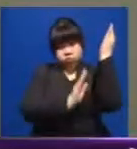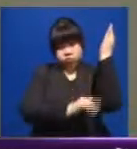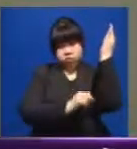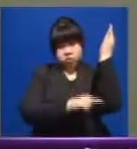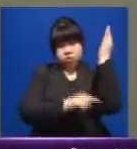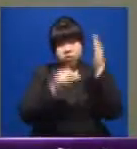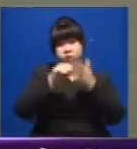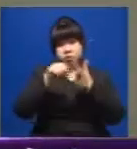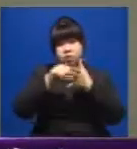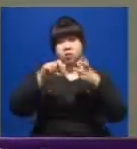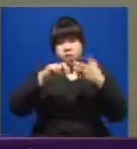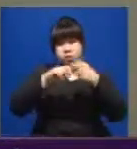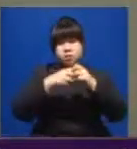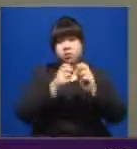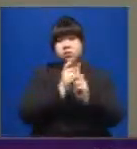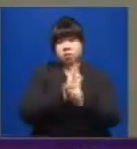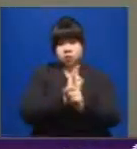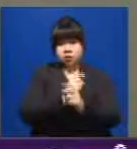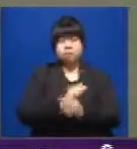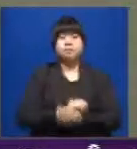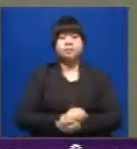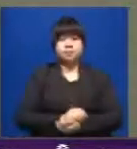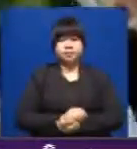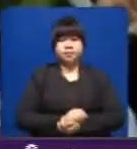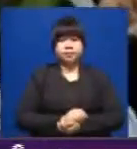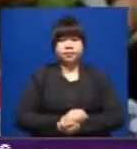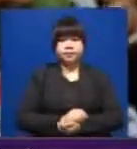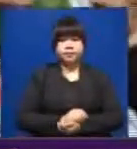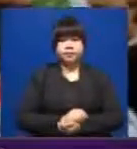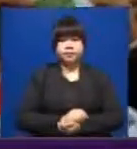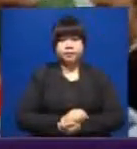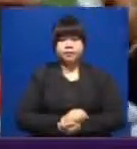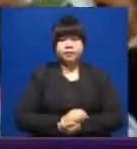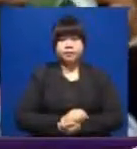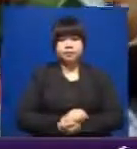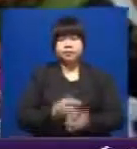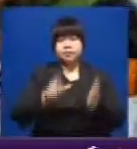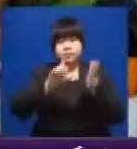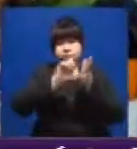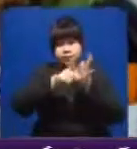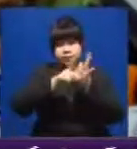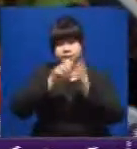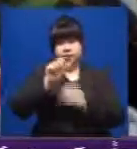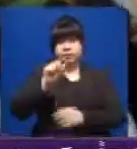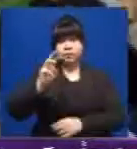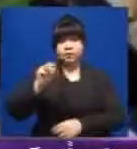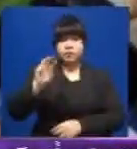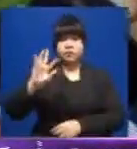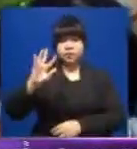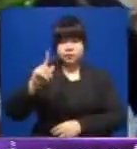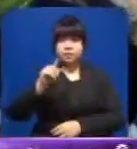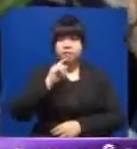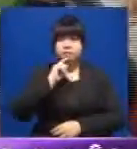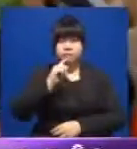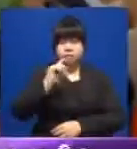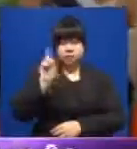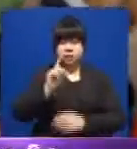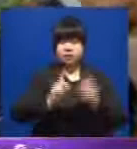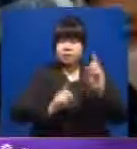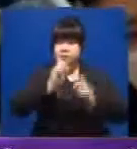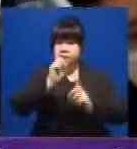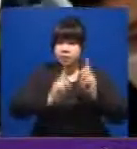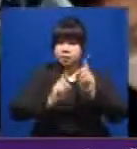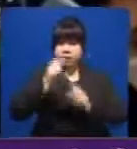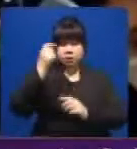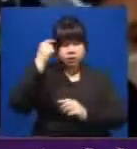การแก้ไขปัญหาด้วยนะคะขณะที่ทางด้านพลโทภราดรพัฒนธรรมบุตรเลยค่ะที่การสนชก็ประเมินสถานการณ์นะคะ